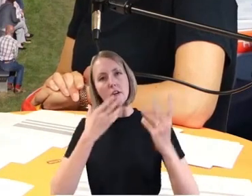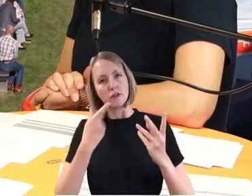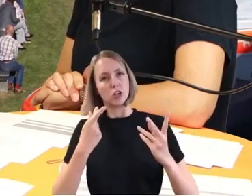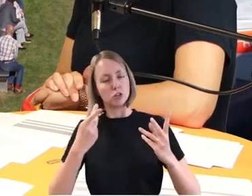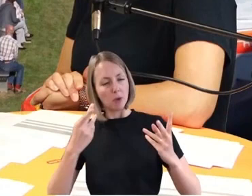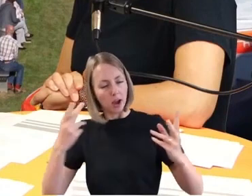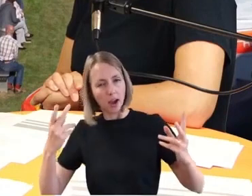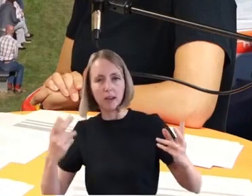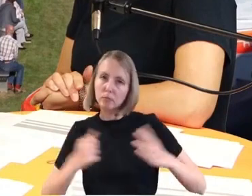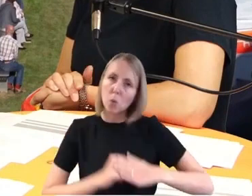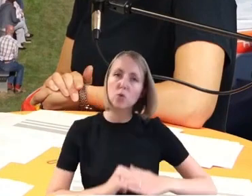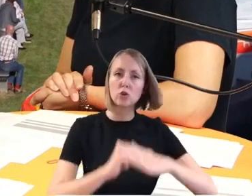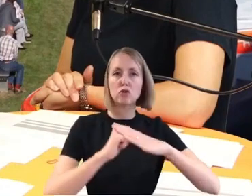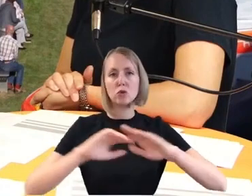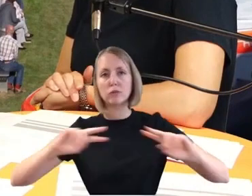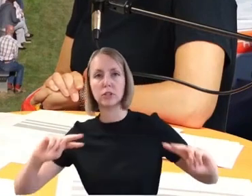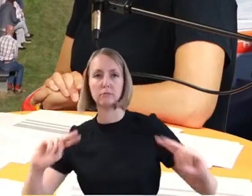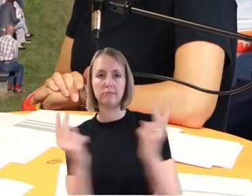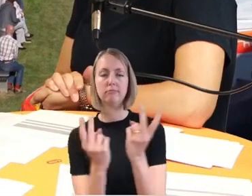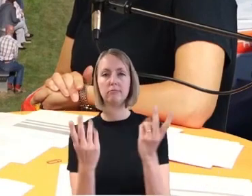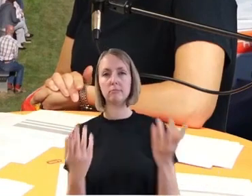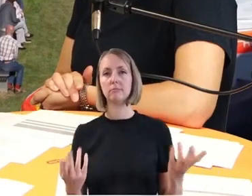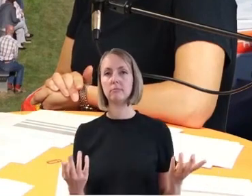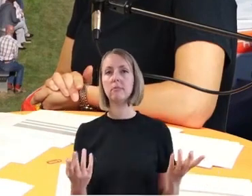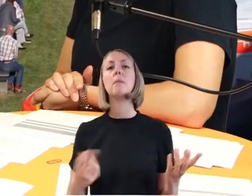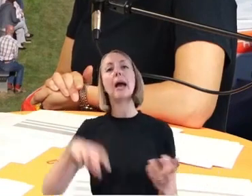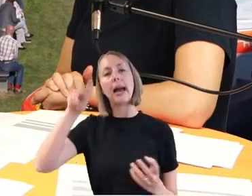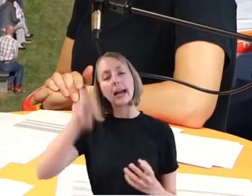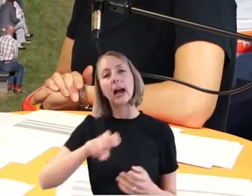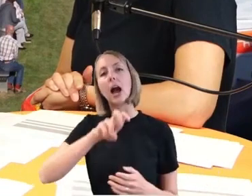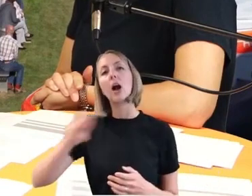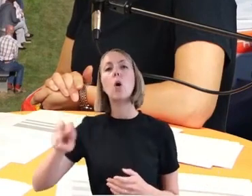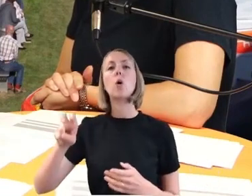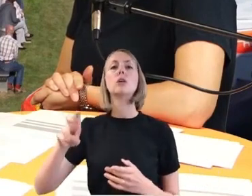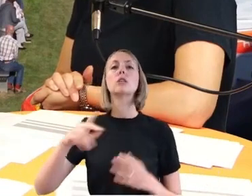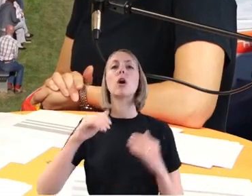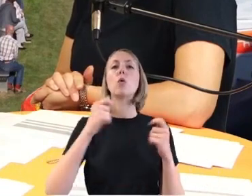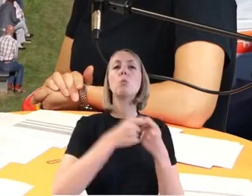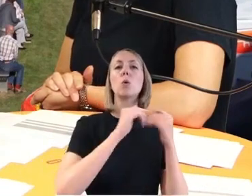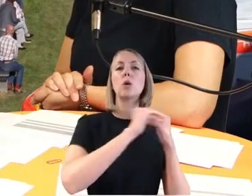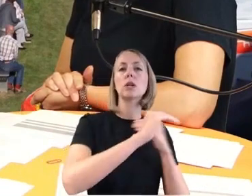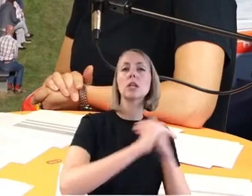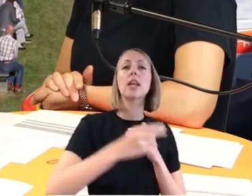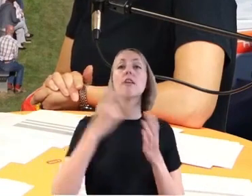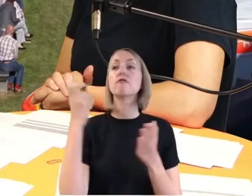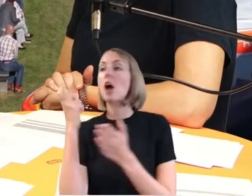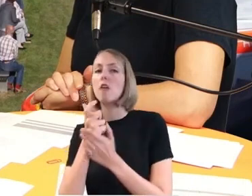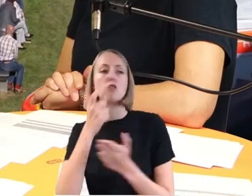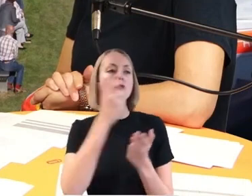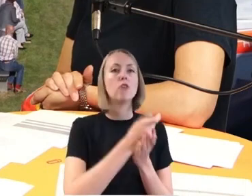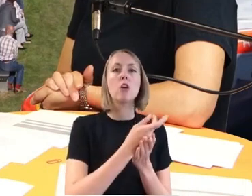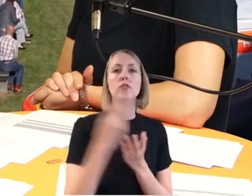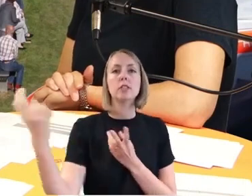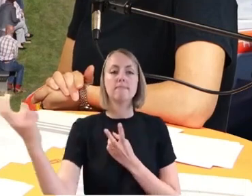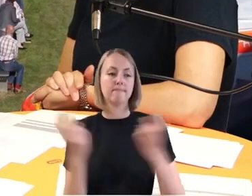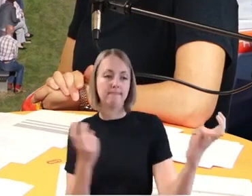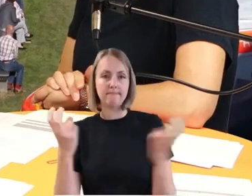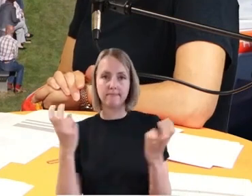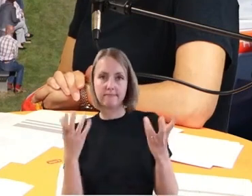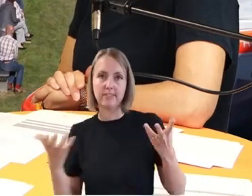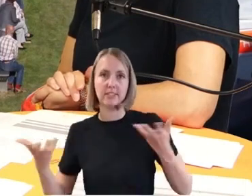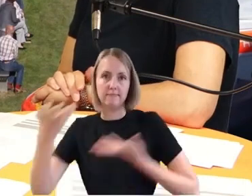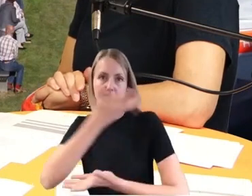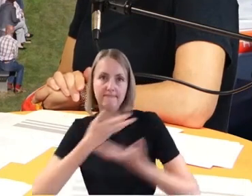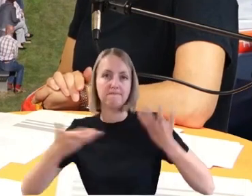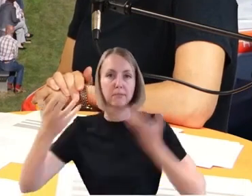aber natürlich die Verantwortlichen aus Krankenhäusern und aus den Bundesländern bei unseren Planungen